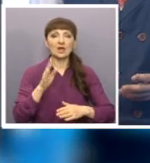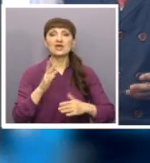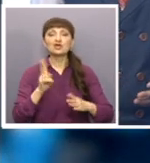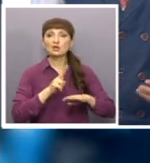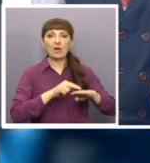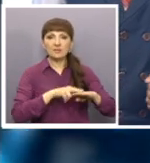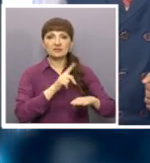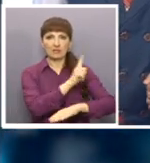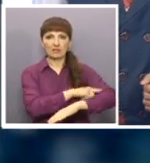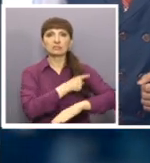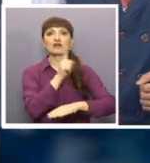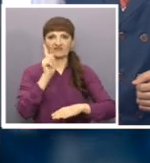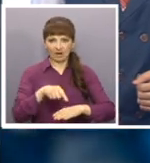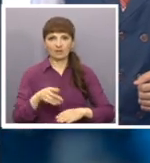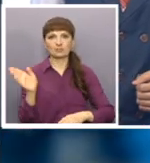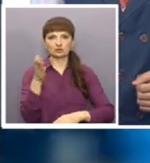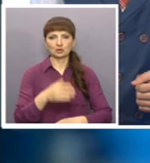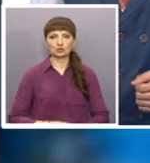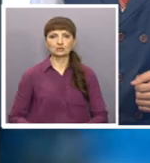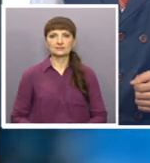и врача-нарколога.